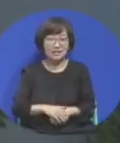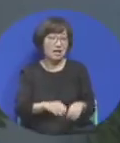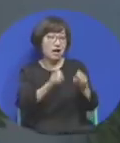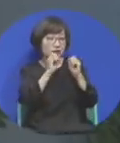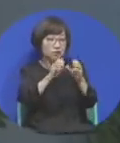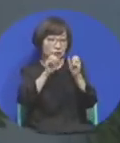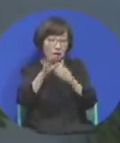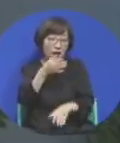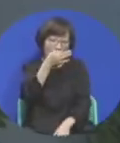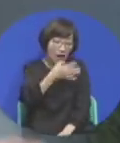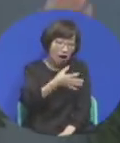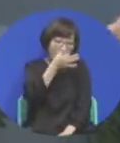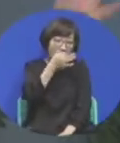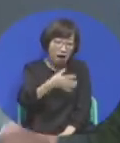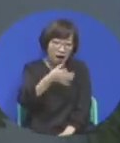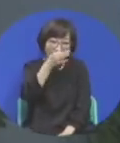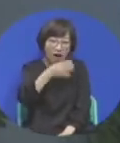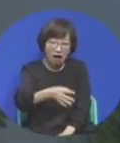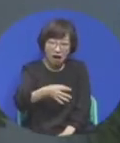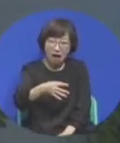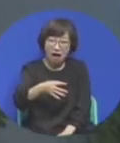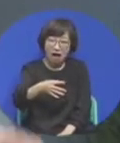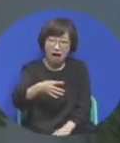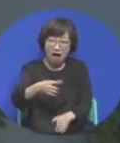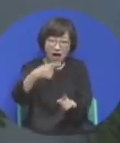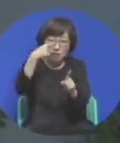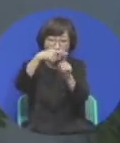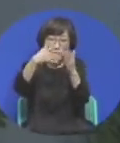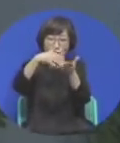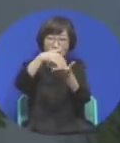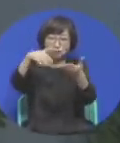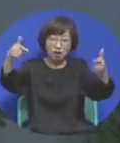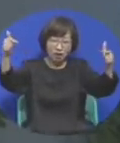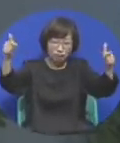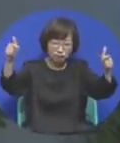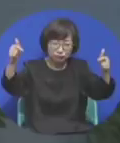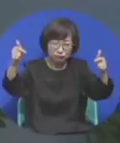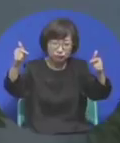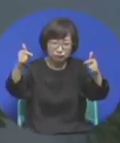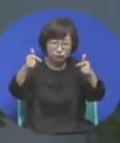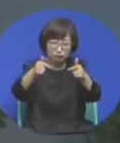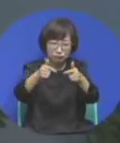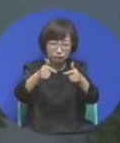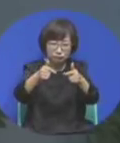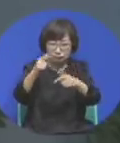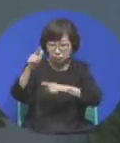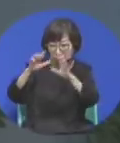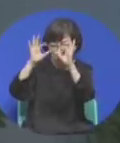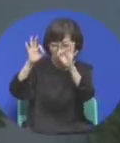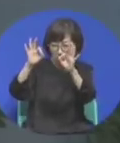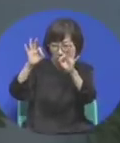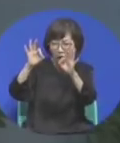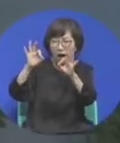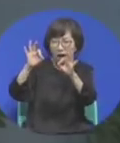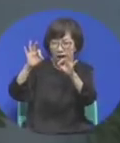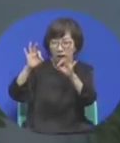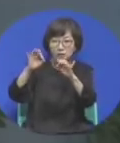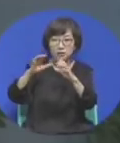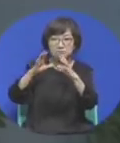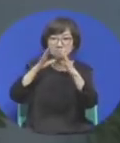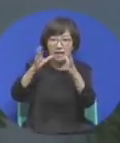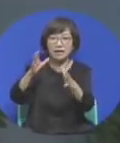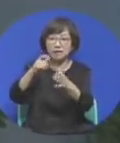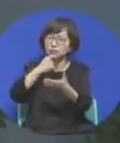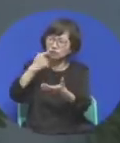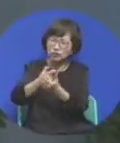어렵다고 하고 교회가 줄고 있는 저 거짓말하는 사람을 속지 마라. 지금도 구원 역사는 일어나고 있다. Don't be deceived by those words that evangelism is difficult,